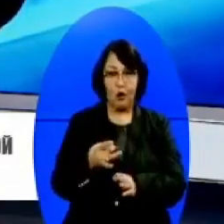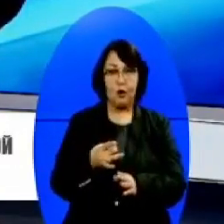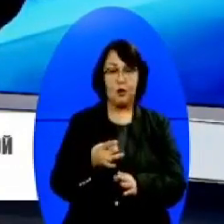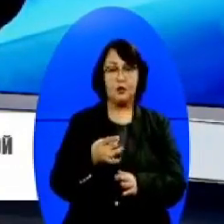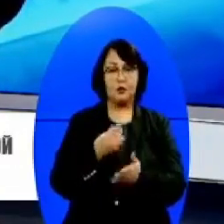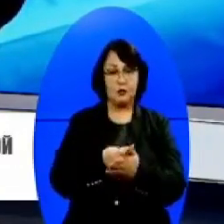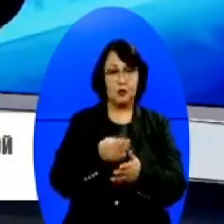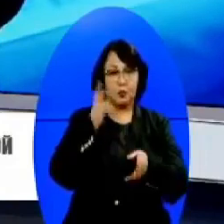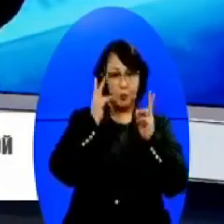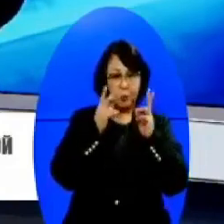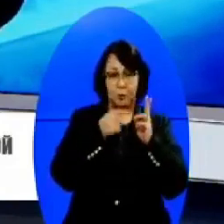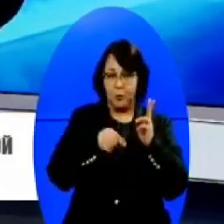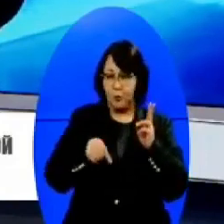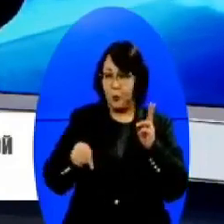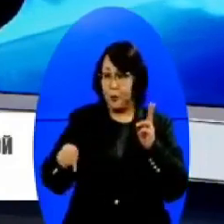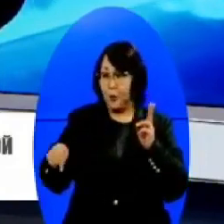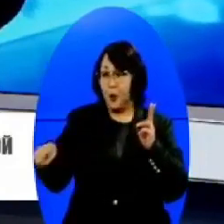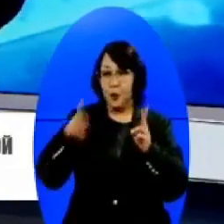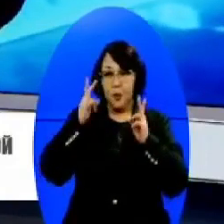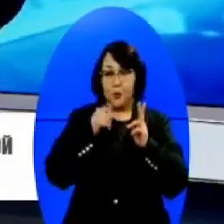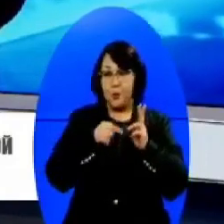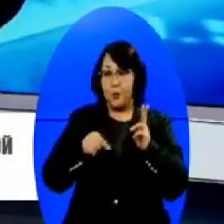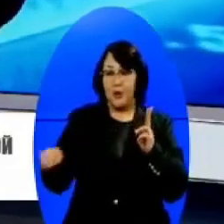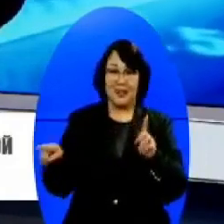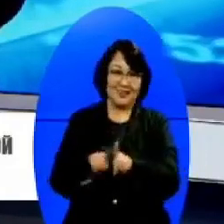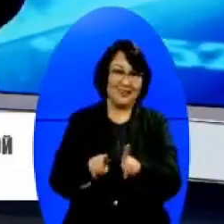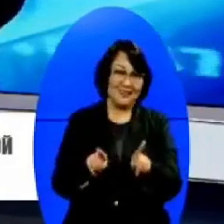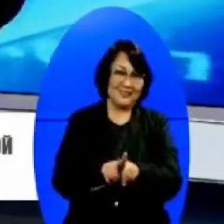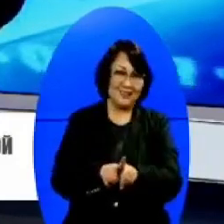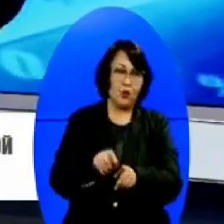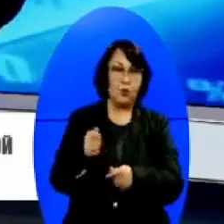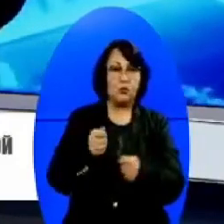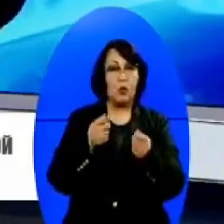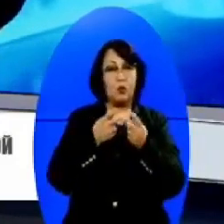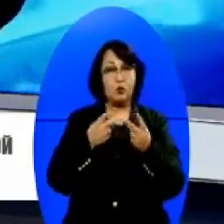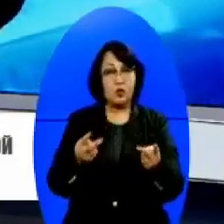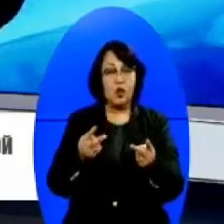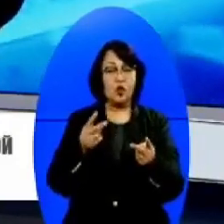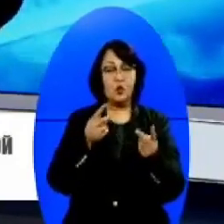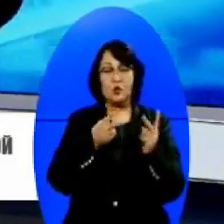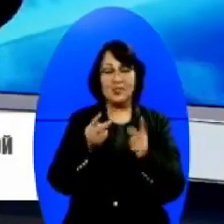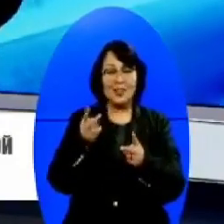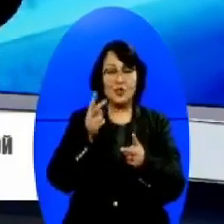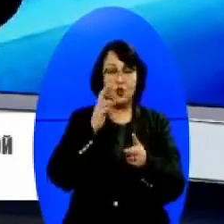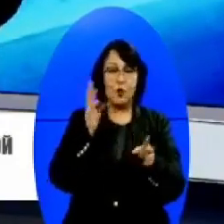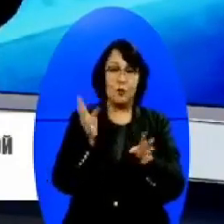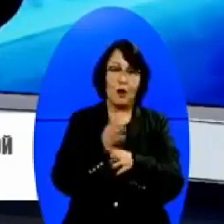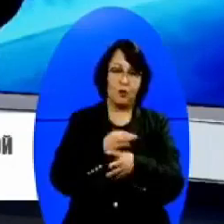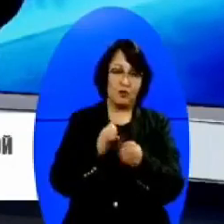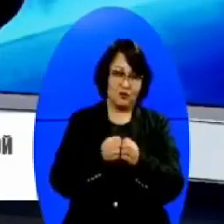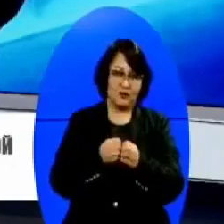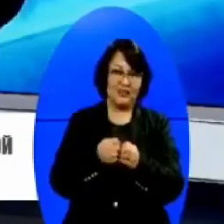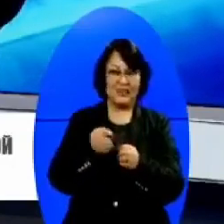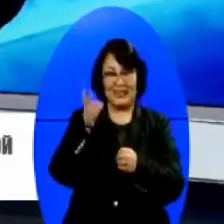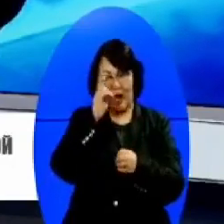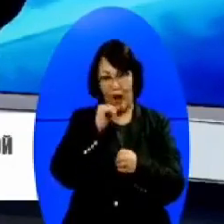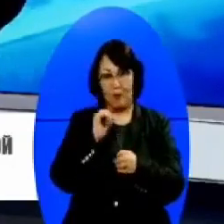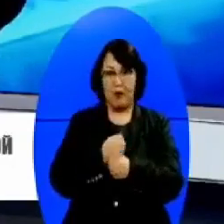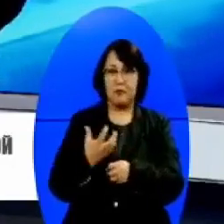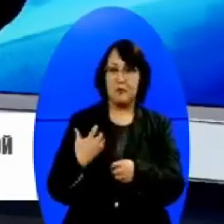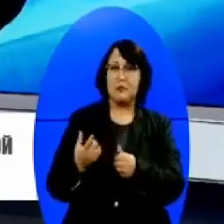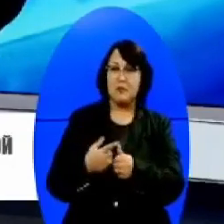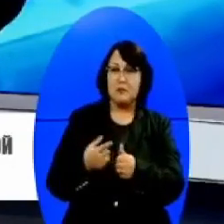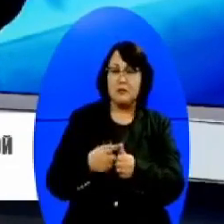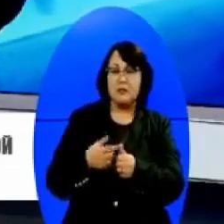худалдаа үйлчилгээний тухайд зах зээлийг зохицуулах нь байтугай тусгай хууль алга хариуцсан яам бодлогын газар бас байхгүй байна. За нийслэлийн